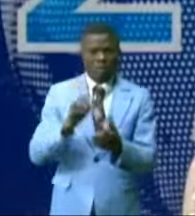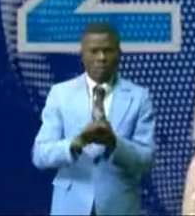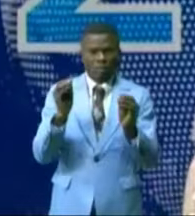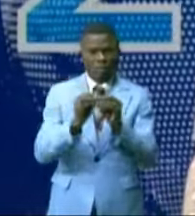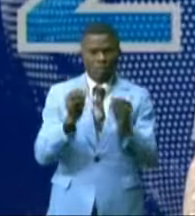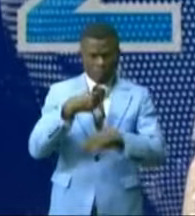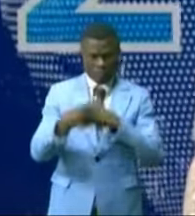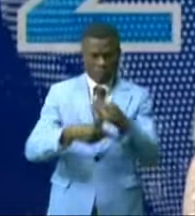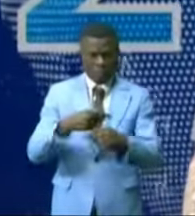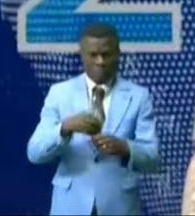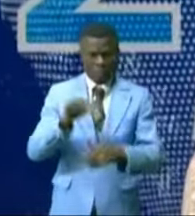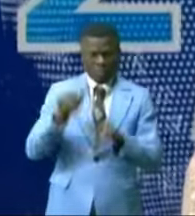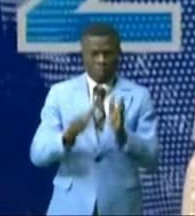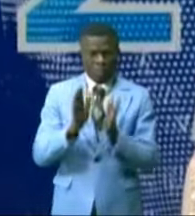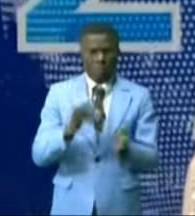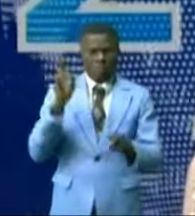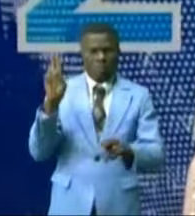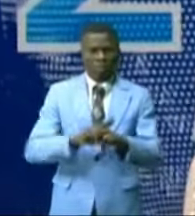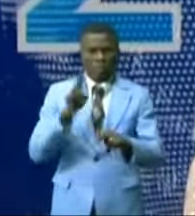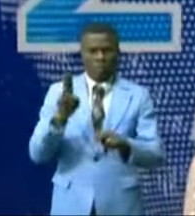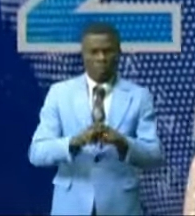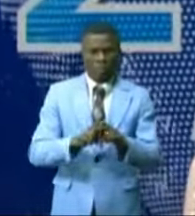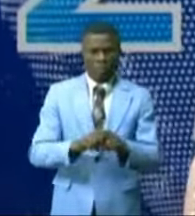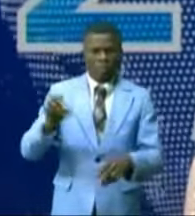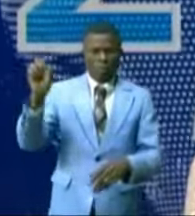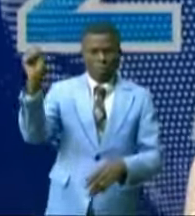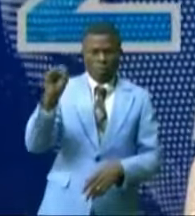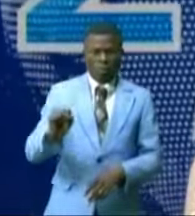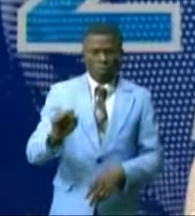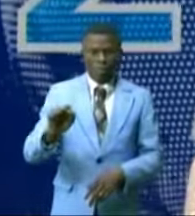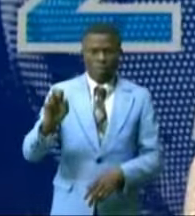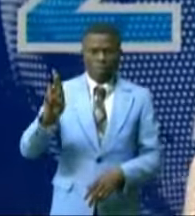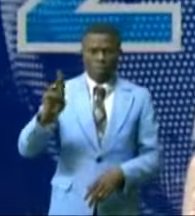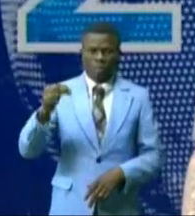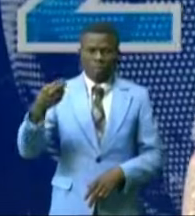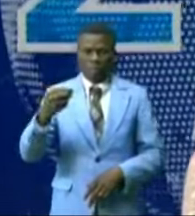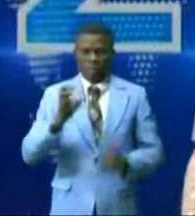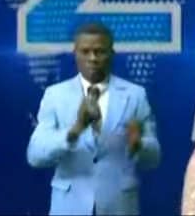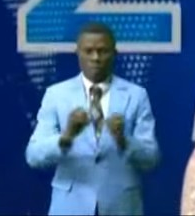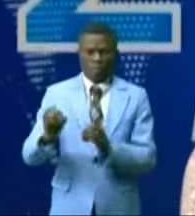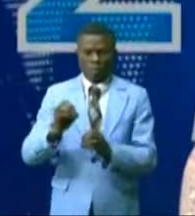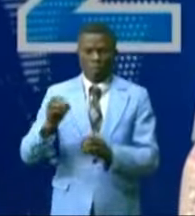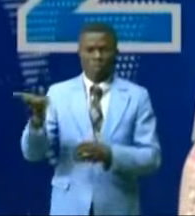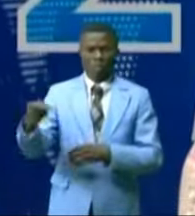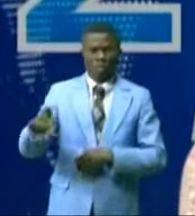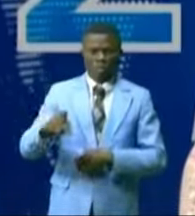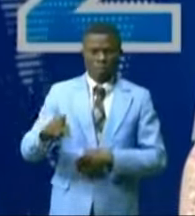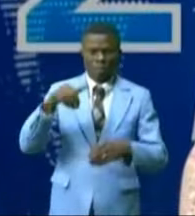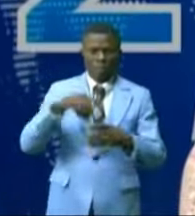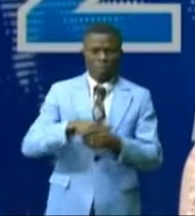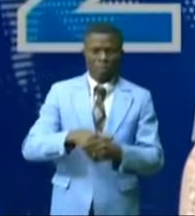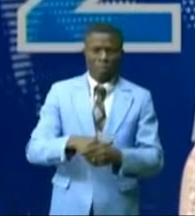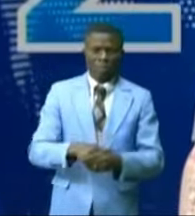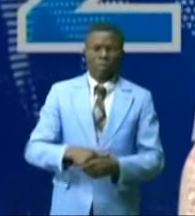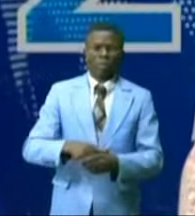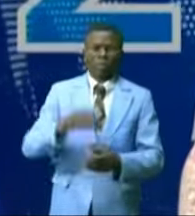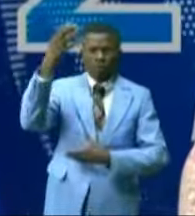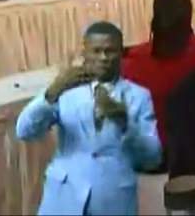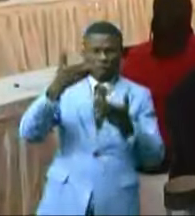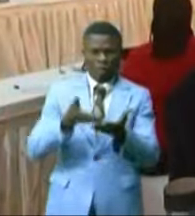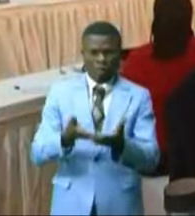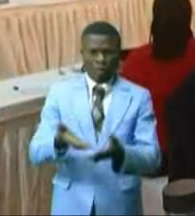Réunion ouverte par le secrétaire exécutif de la CIRGEL, l'organisation régionale basée à Kampala. Un reportage signé Christine